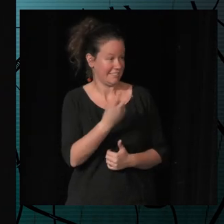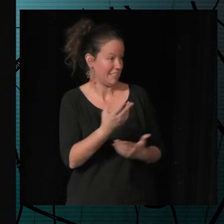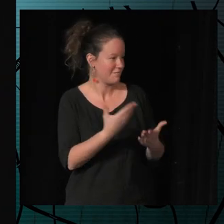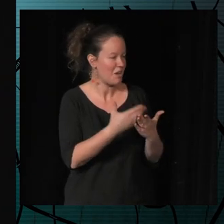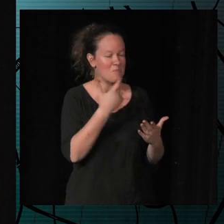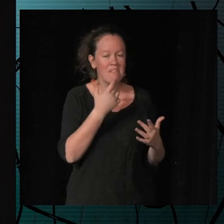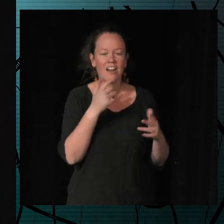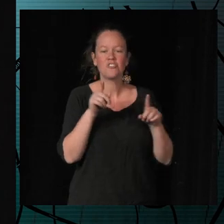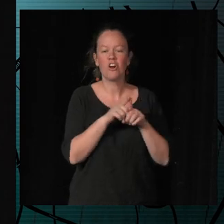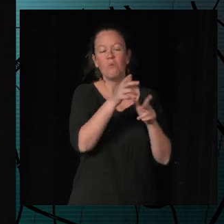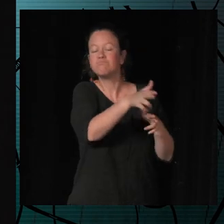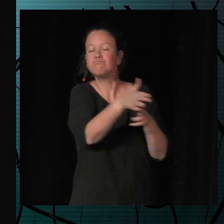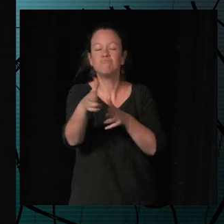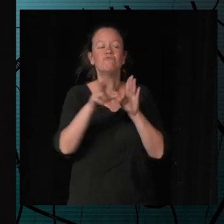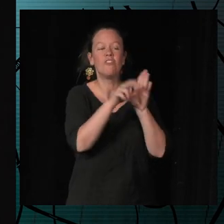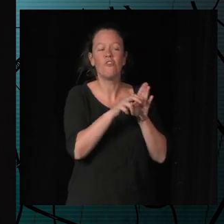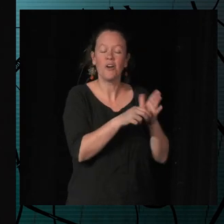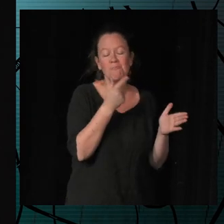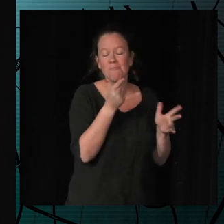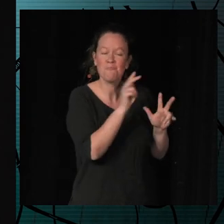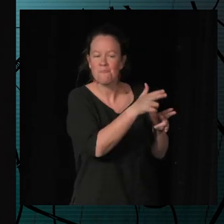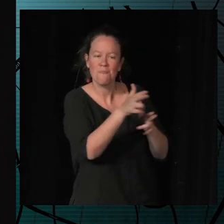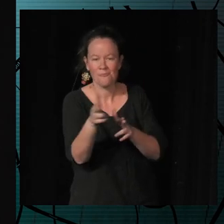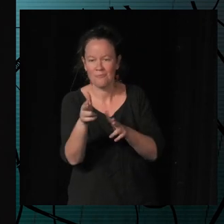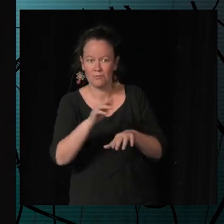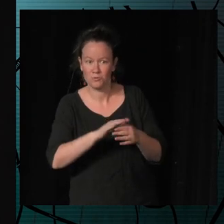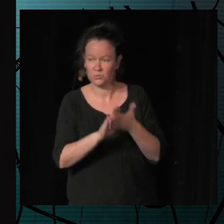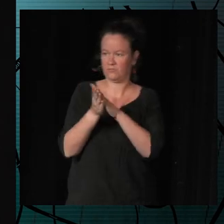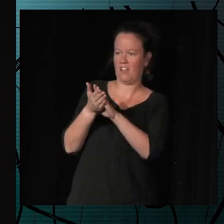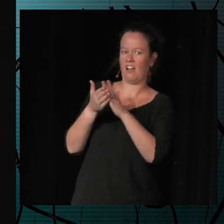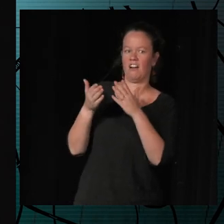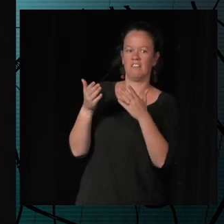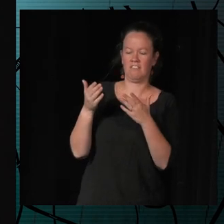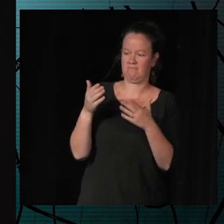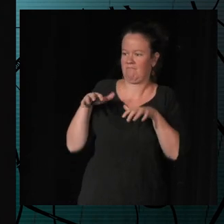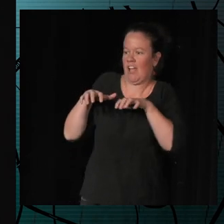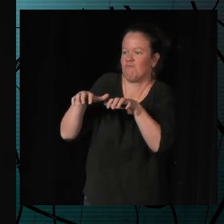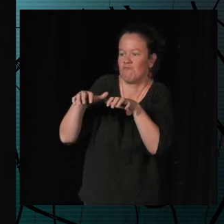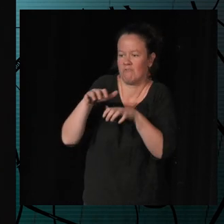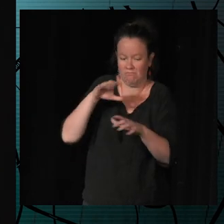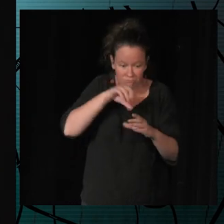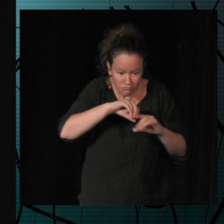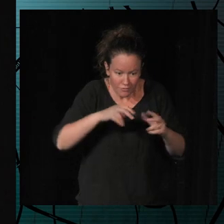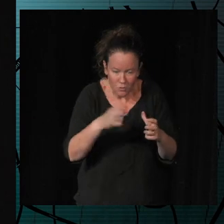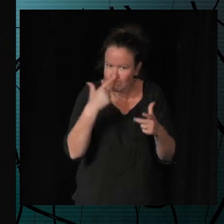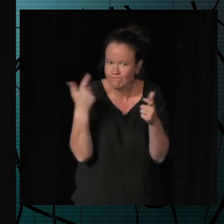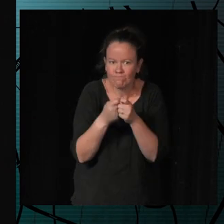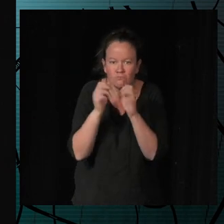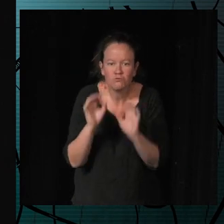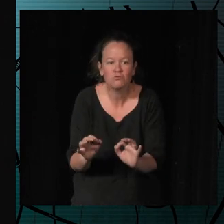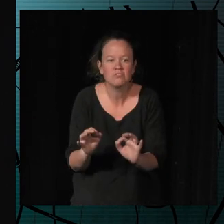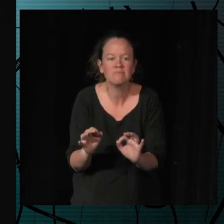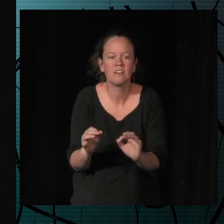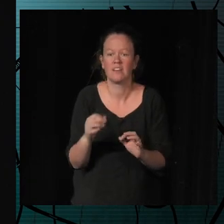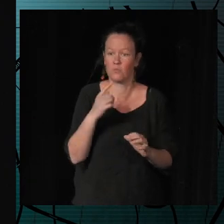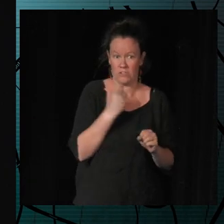l'heure à une figure qui s'adapte très bien au médium du jeu vidéo c'estàd que effectivement elle est évolué avec les